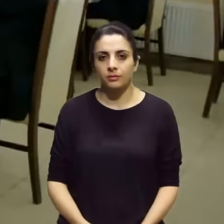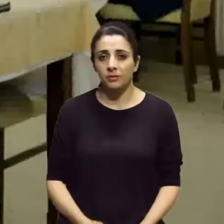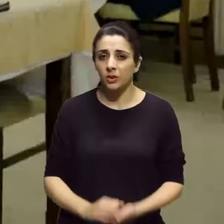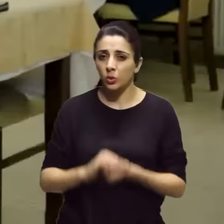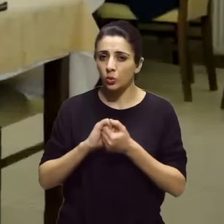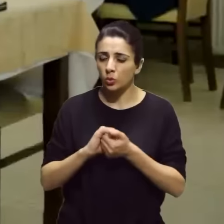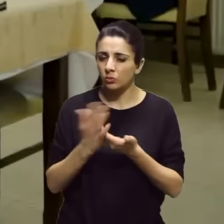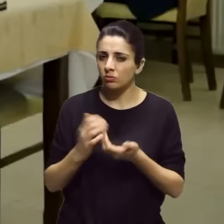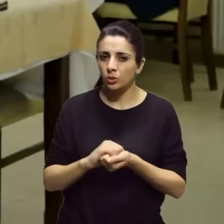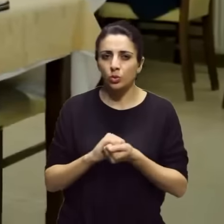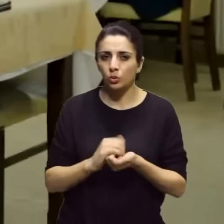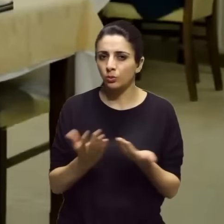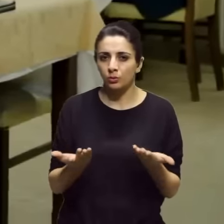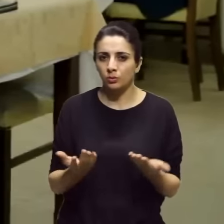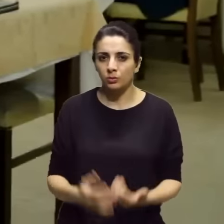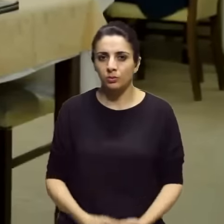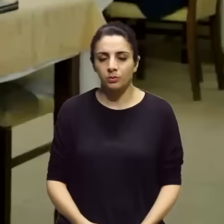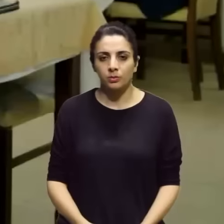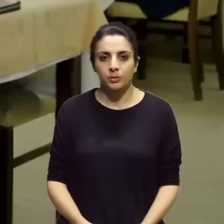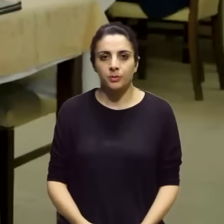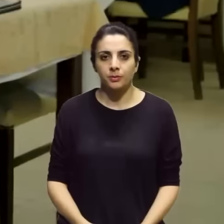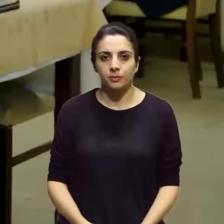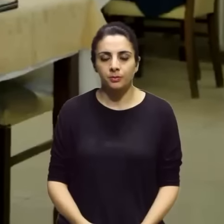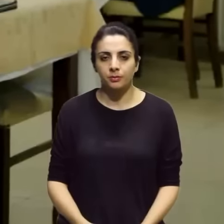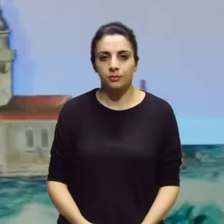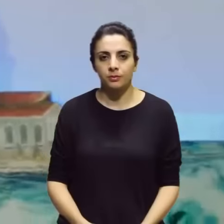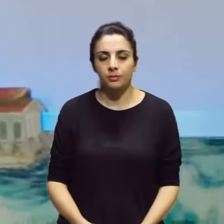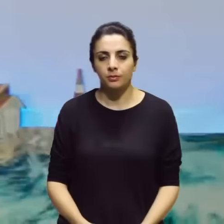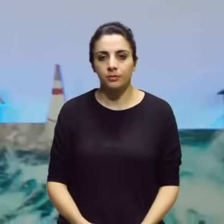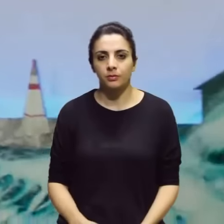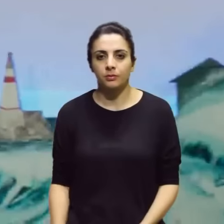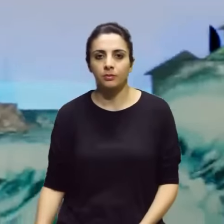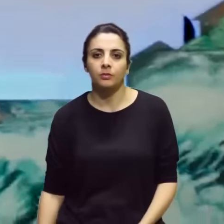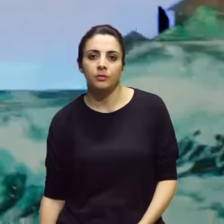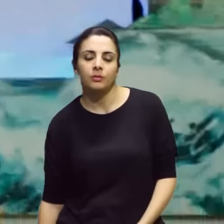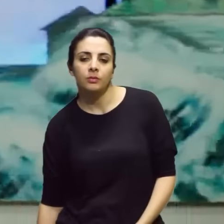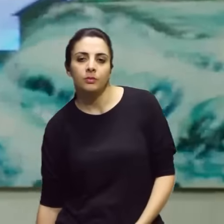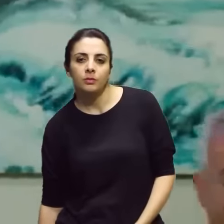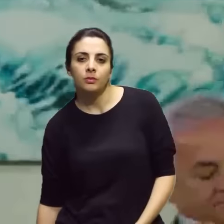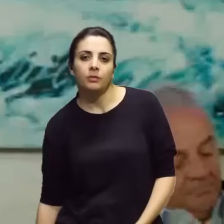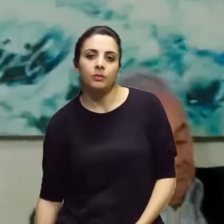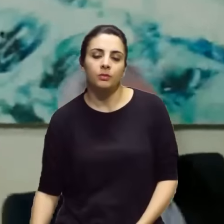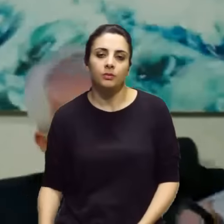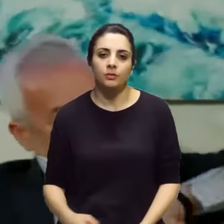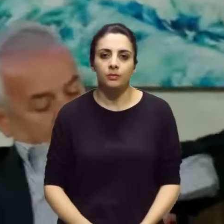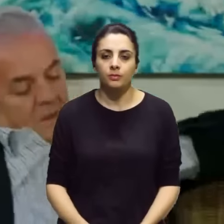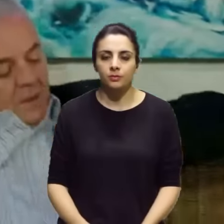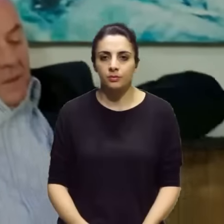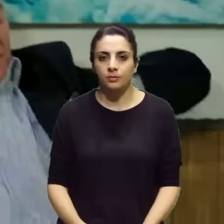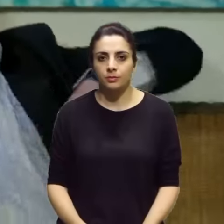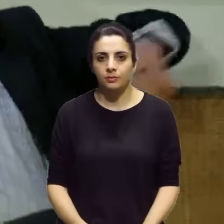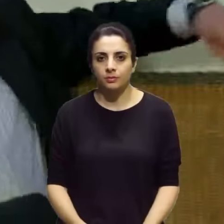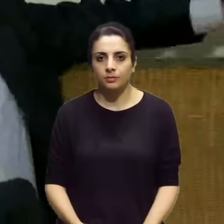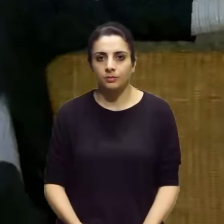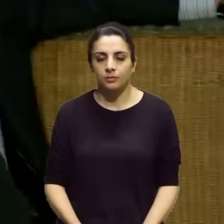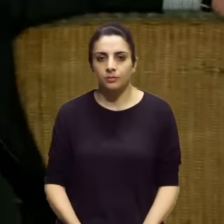Masar Sabri'ye yan dönmüş, gözleri kapıda kaldı. İstanbul'un tarihi yerlerini gösteren büyük tablo menteş saatine bakarak oturuyor.